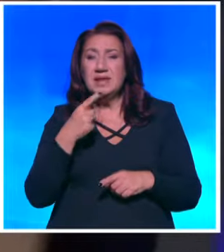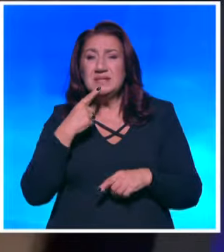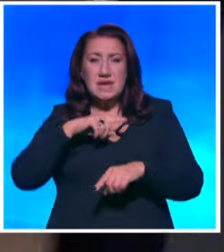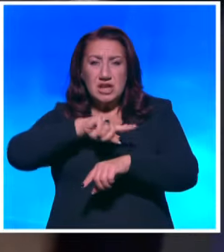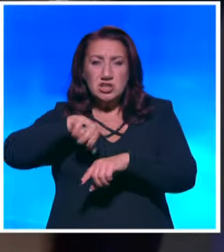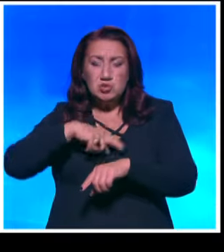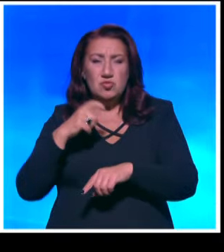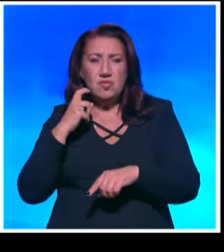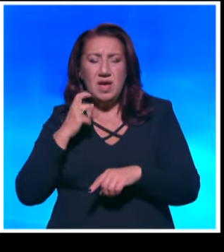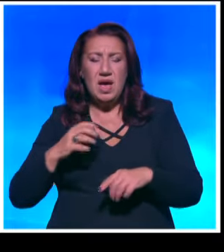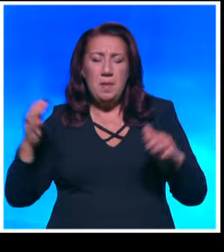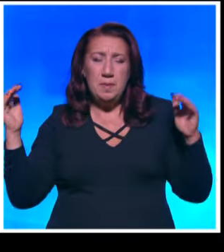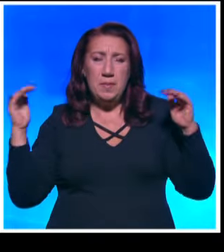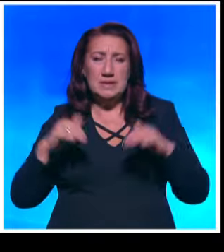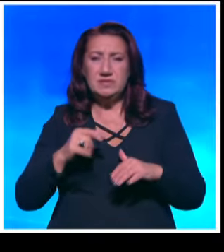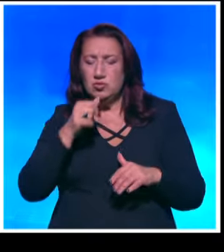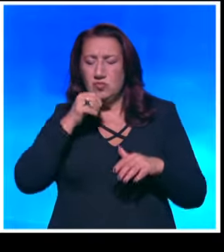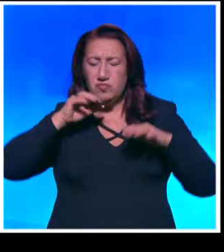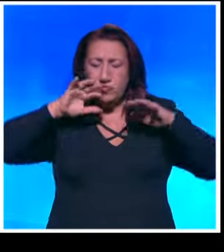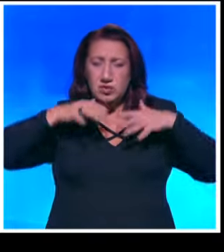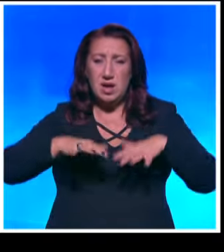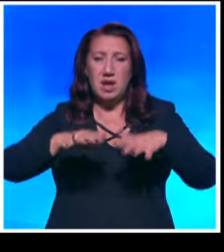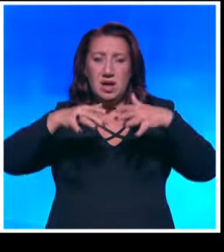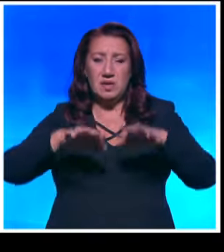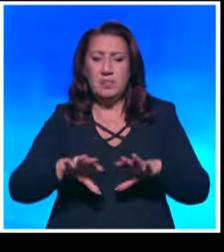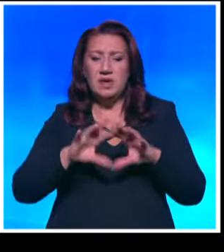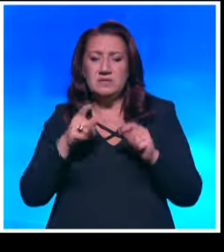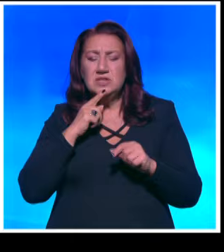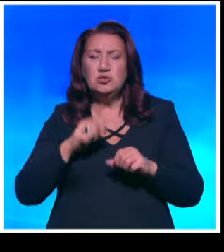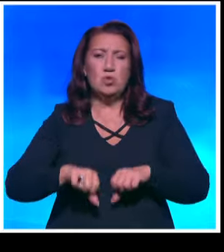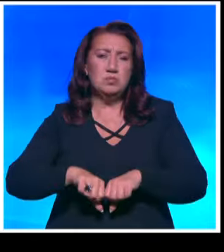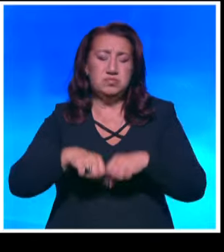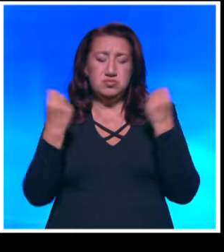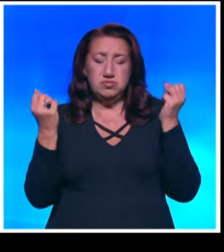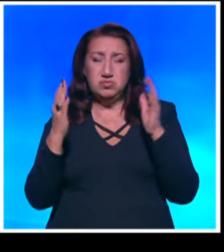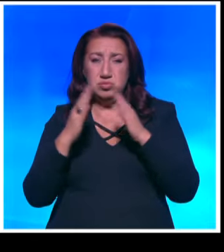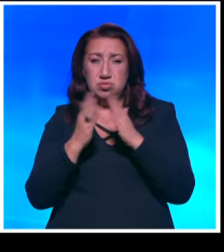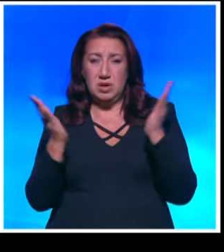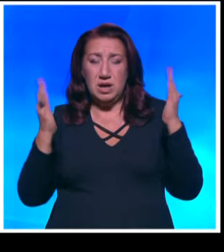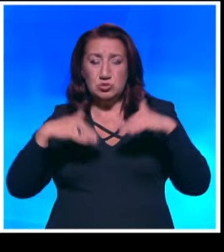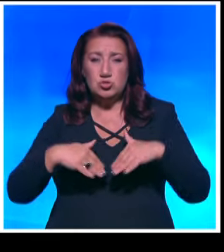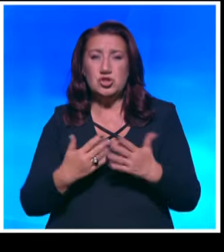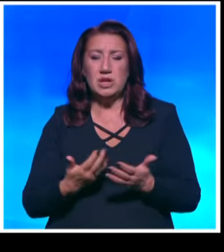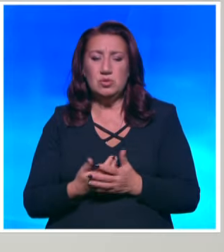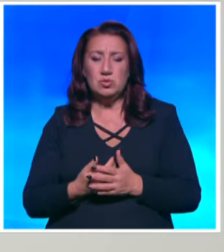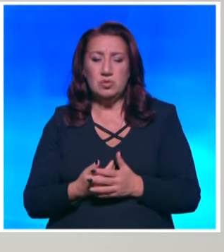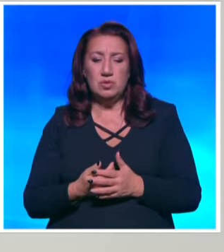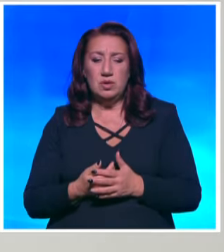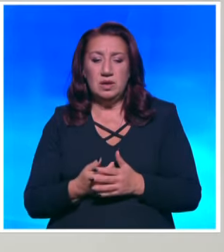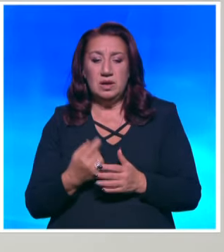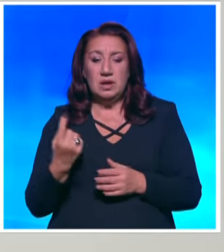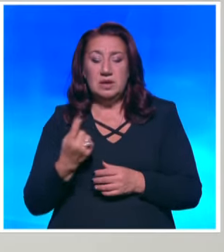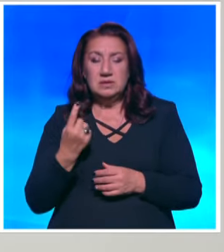часове бедствието помита всичко. Всичко е разрушено, всичко... Само с като